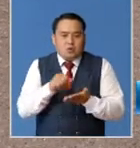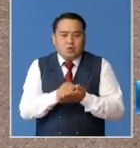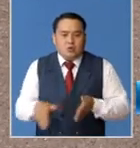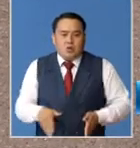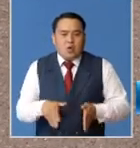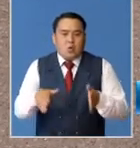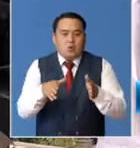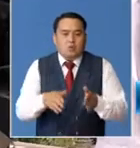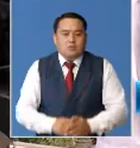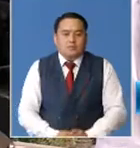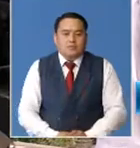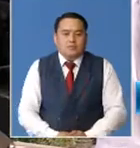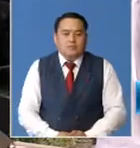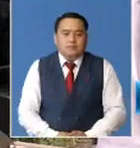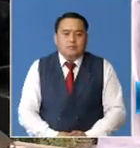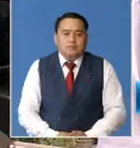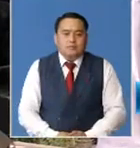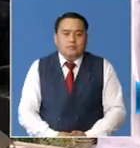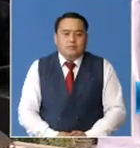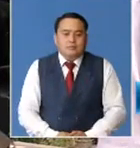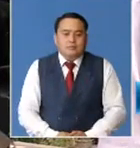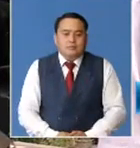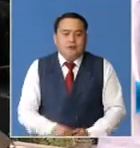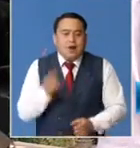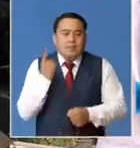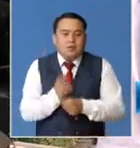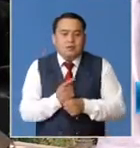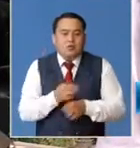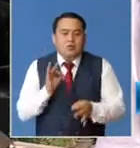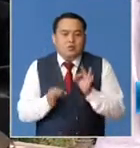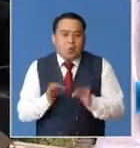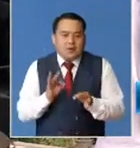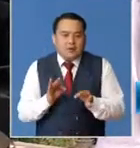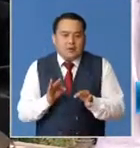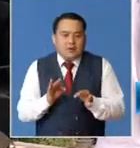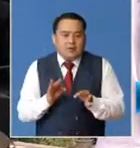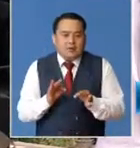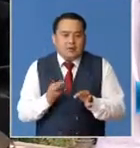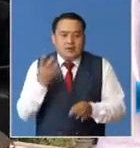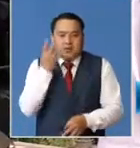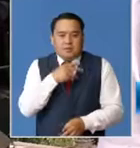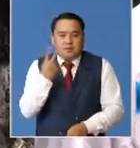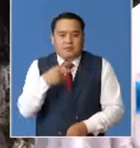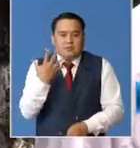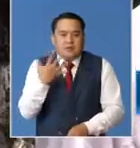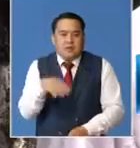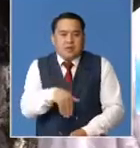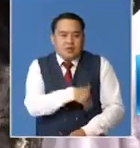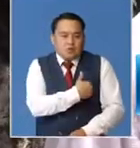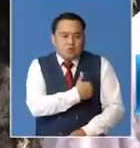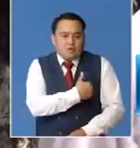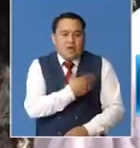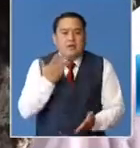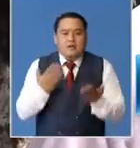дорожное полотно. Грузовые автотранспортные средства не должны превышать, допустим, норму при температуре 25 градусов. И